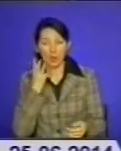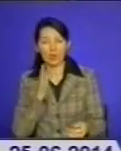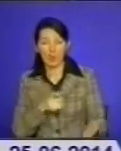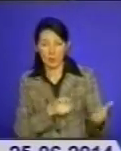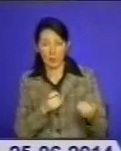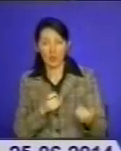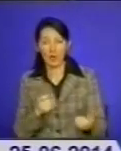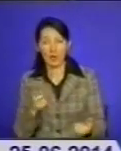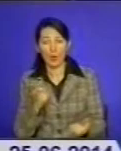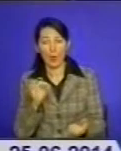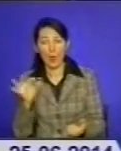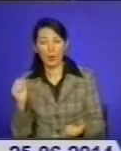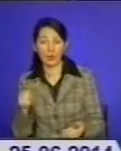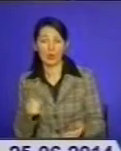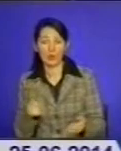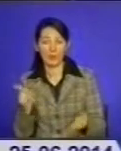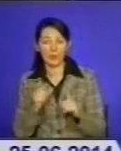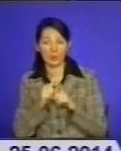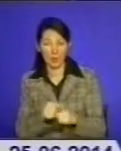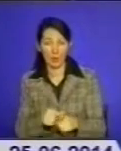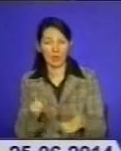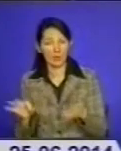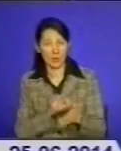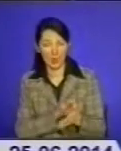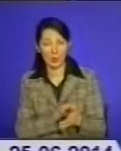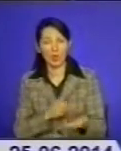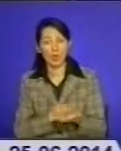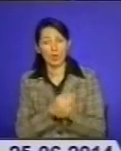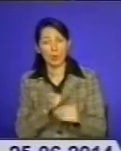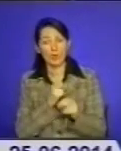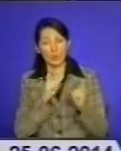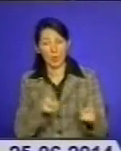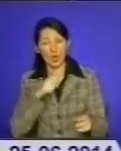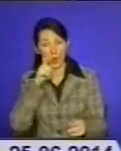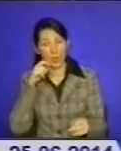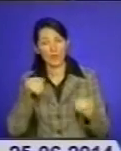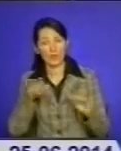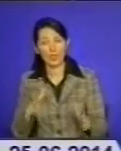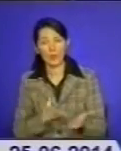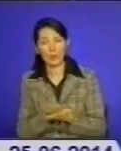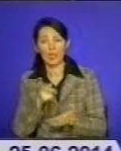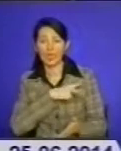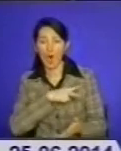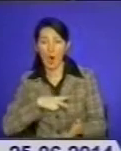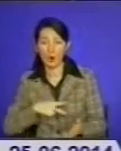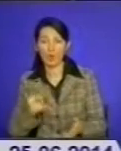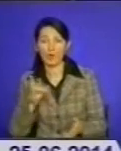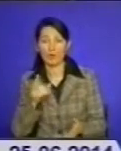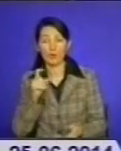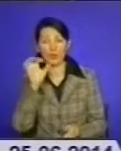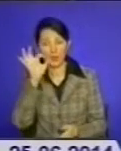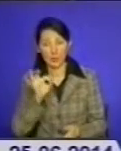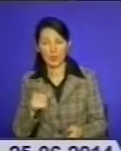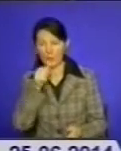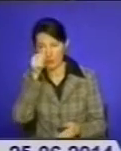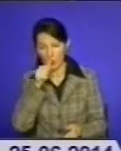глави держави. Служба безпеки України вирішила виплатити винагороди у розмірі 100% місячного грошового забезпечення